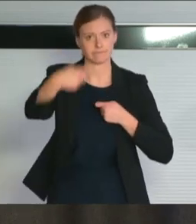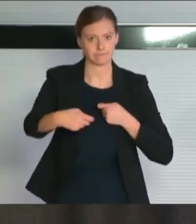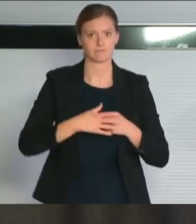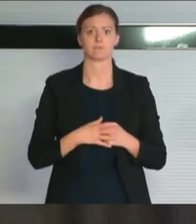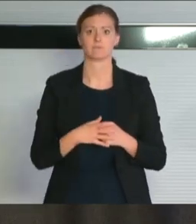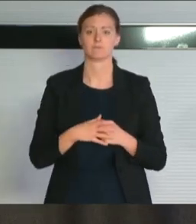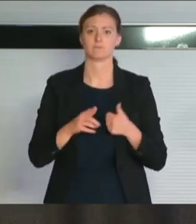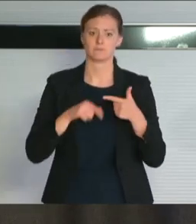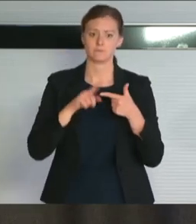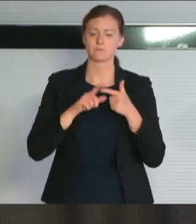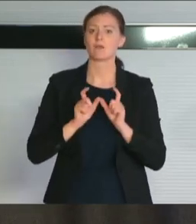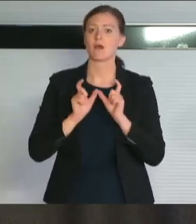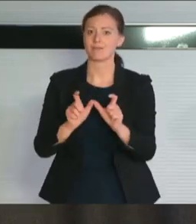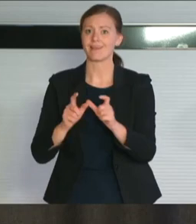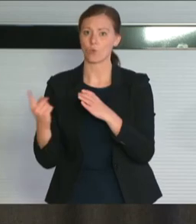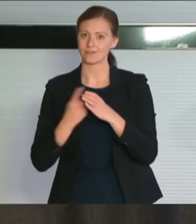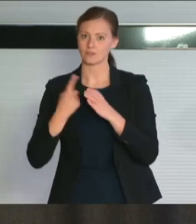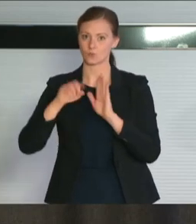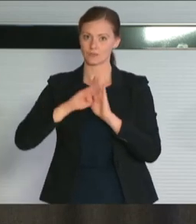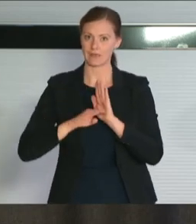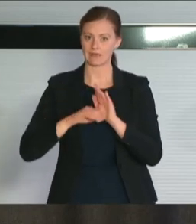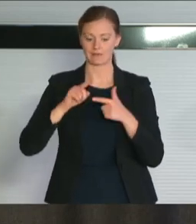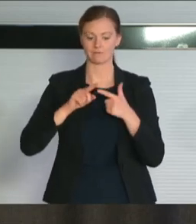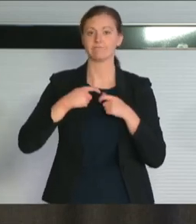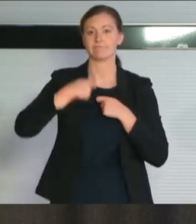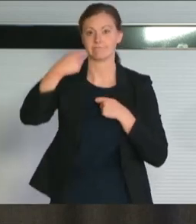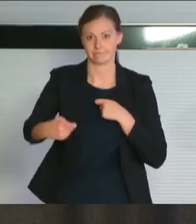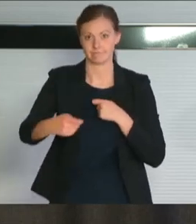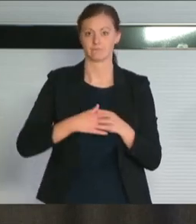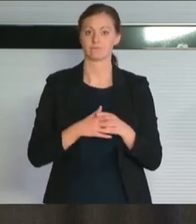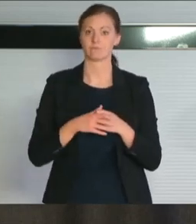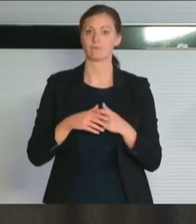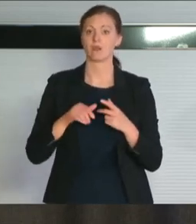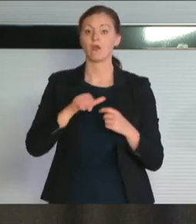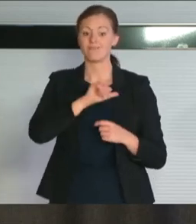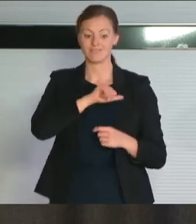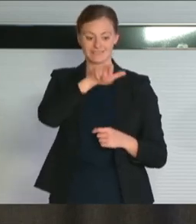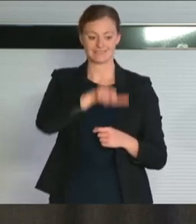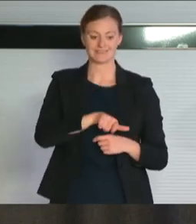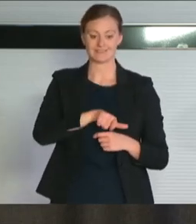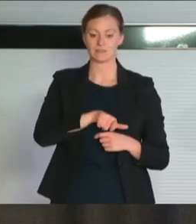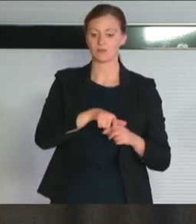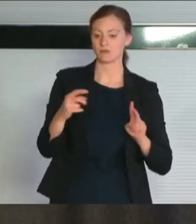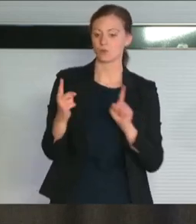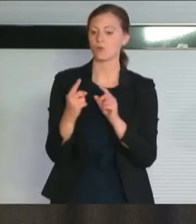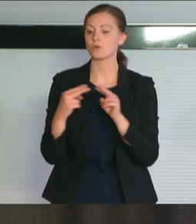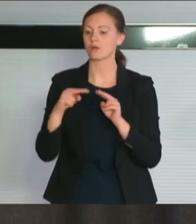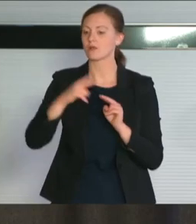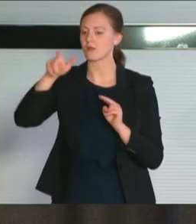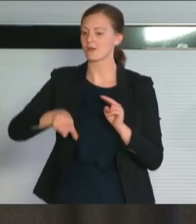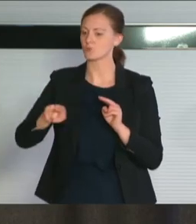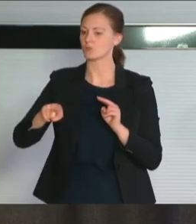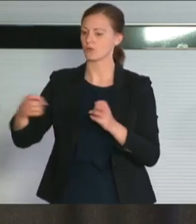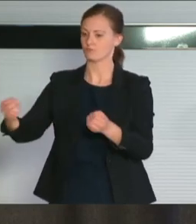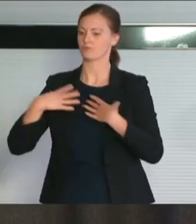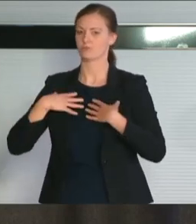oppholder reglene om karantene og isolasjon. Dersom du har vært i nærkontakt med noen som har fått påvist koronavirus, skal du være i karantene